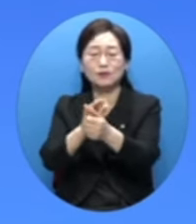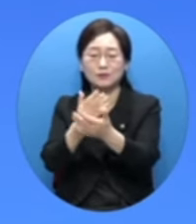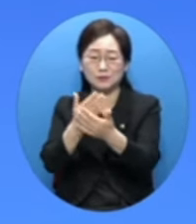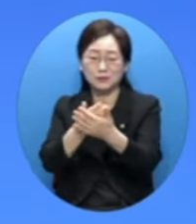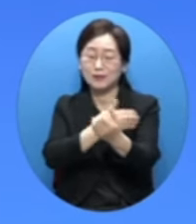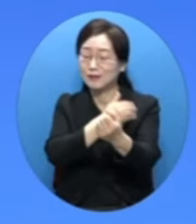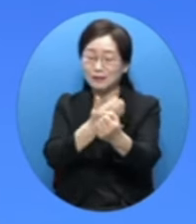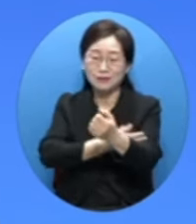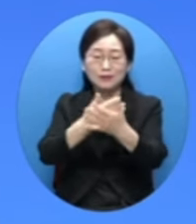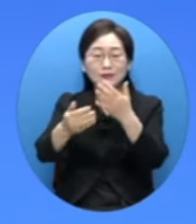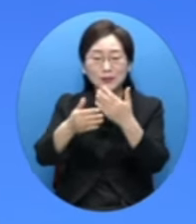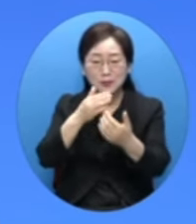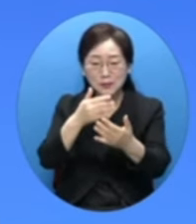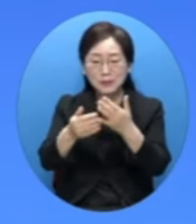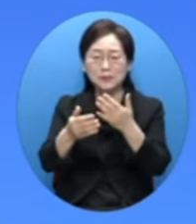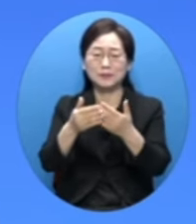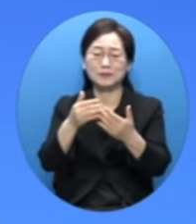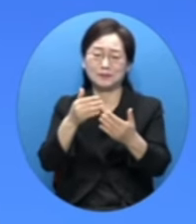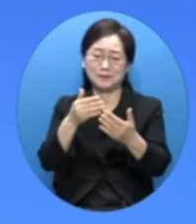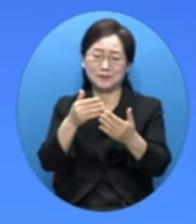능력을 체험하는